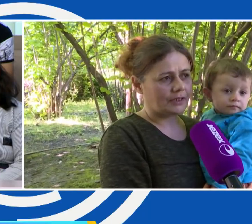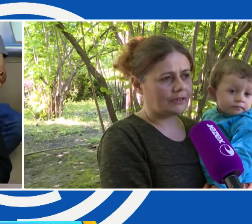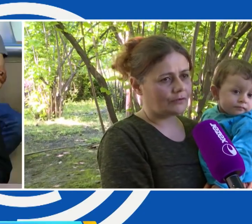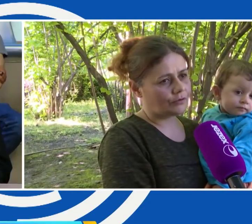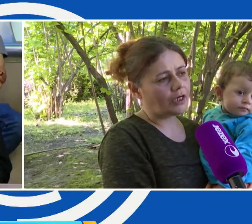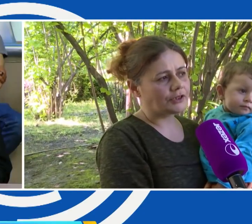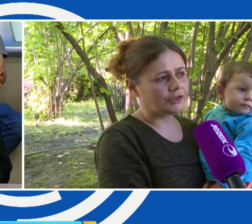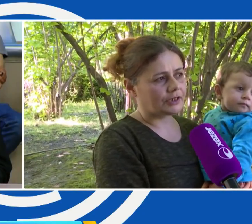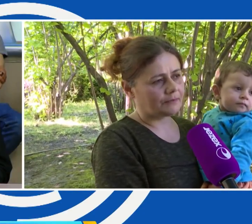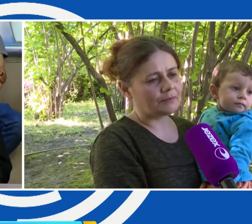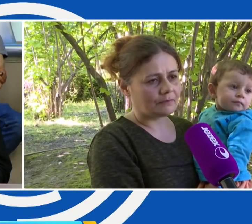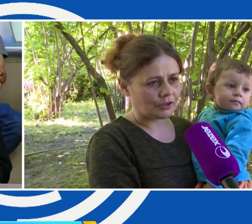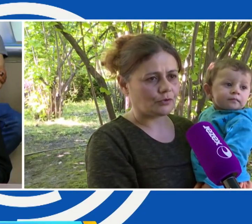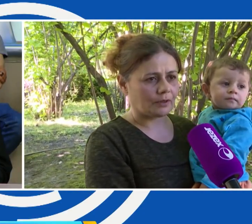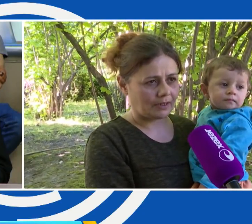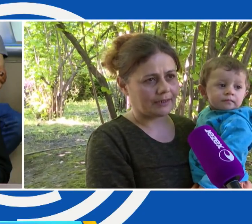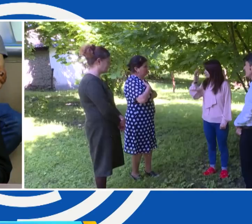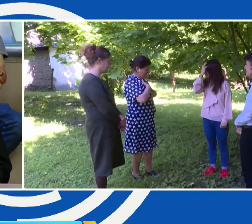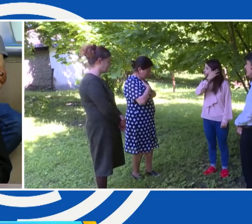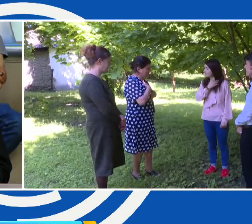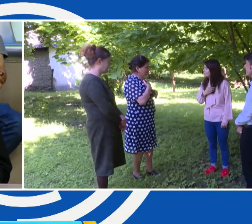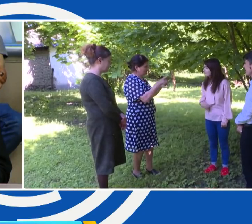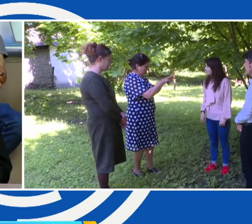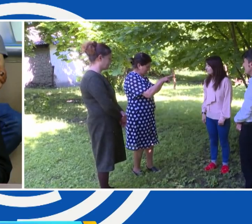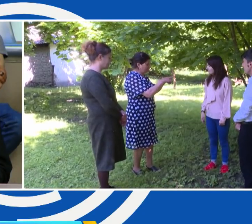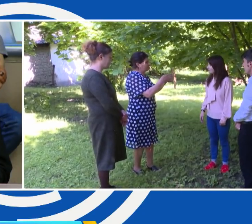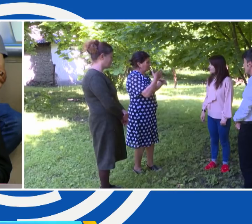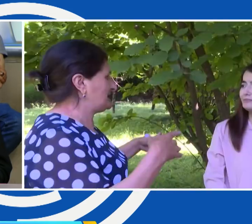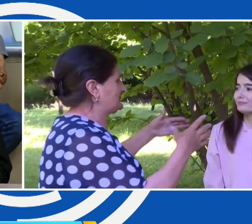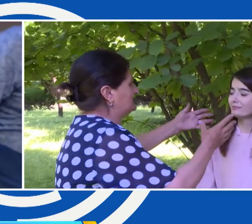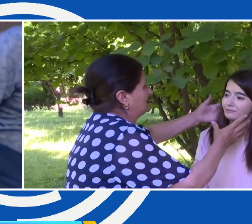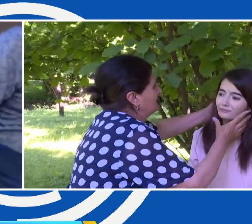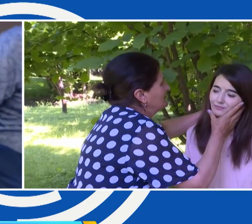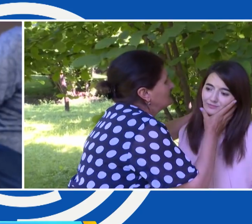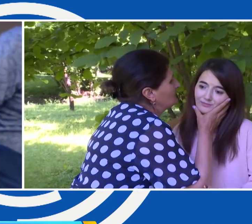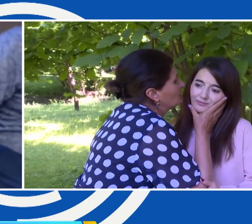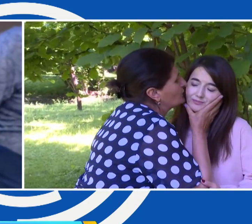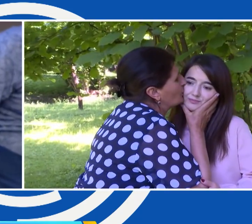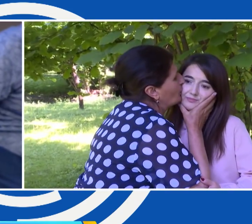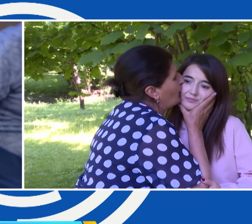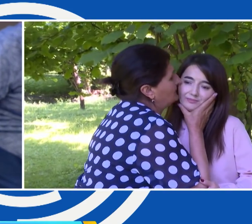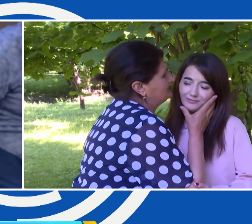problemi var, daha o yaxşı bir ki, bir-birin başa düşə bilər. Çay süzün və yələklərə, çay süzün.